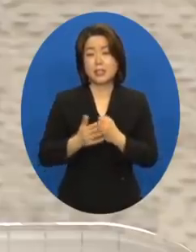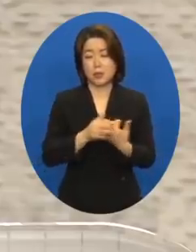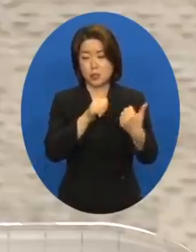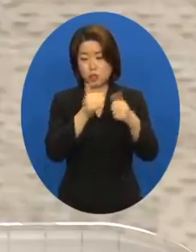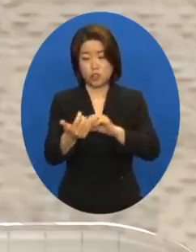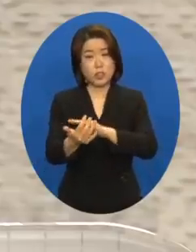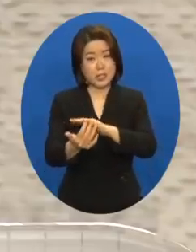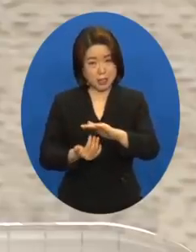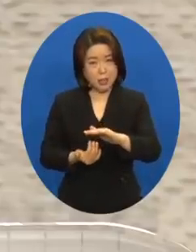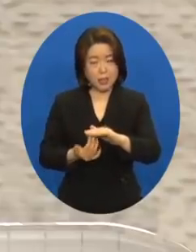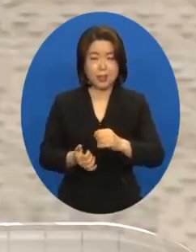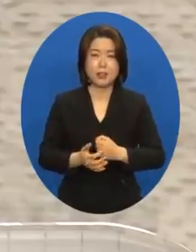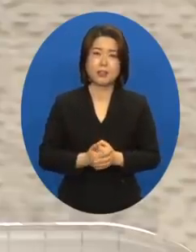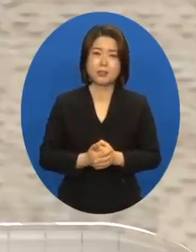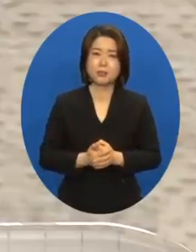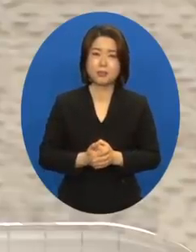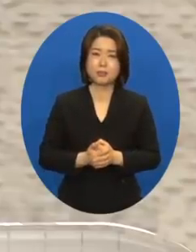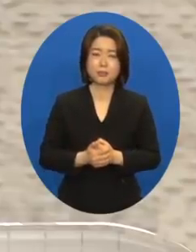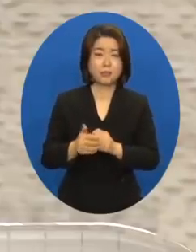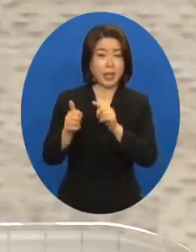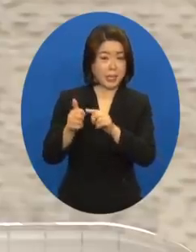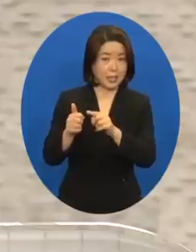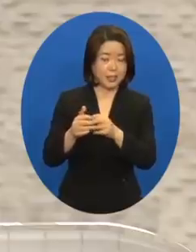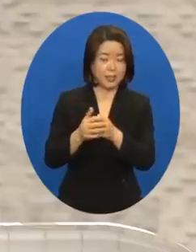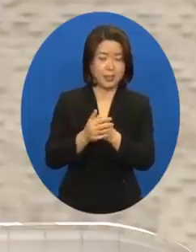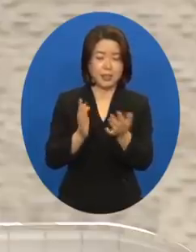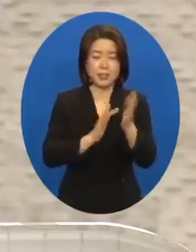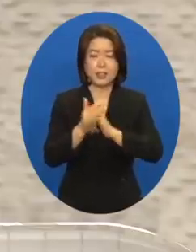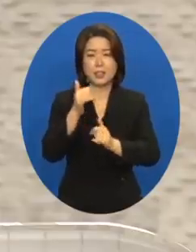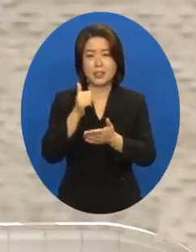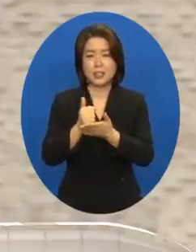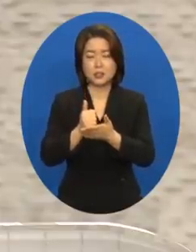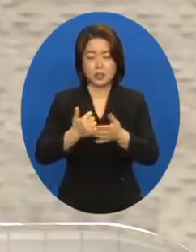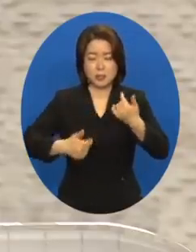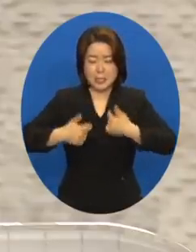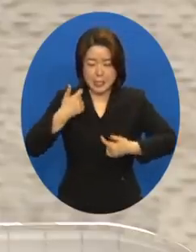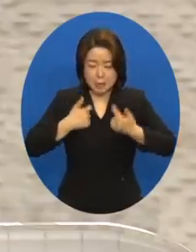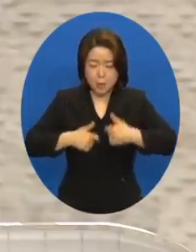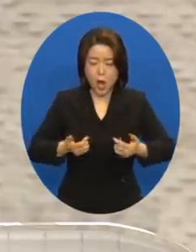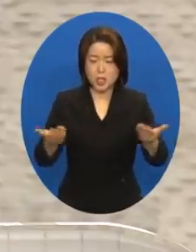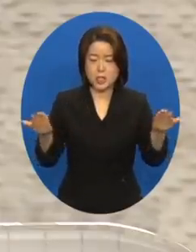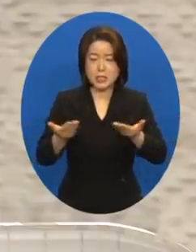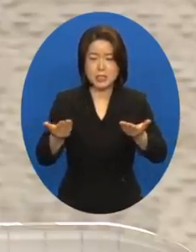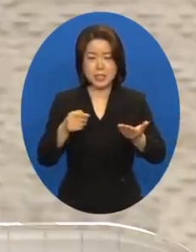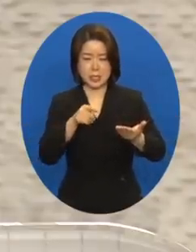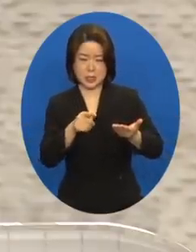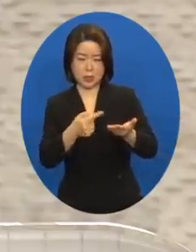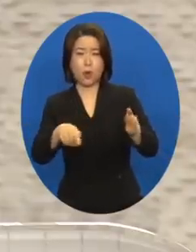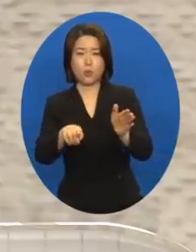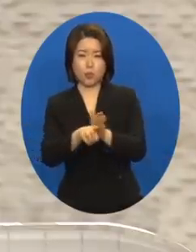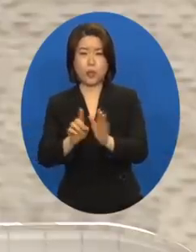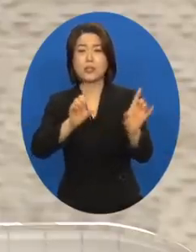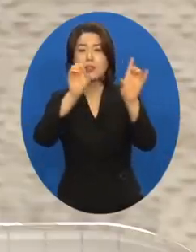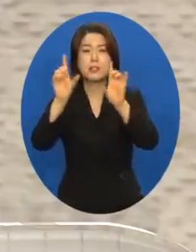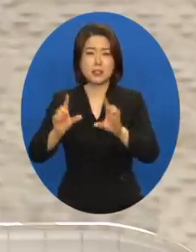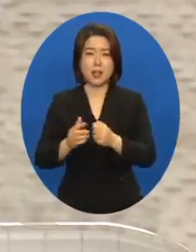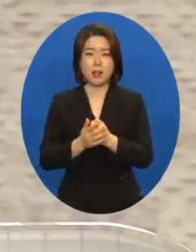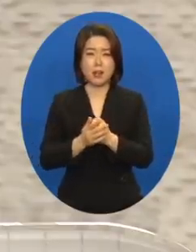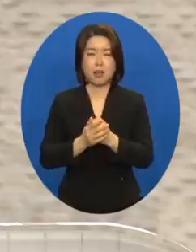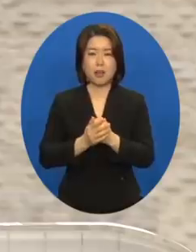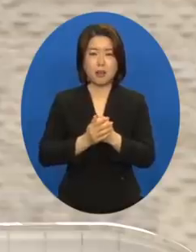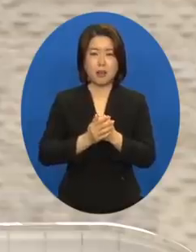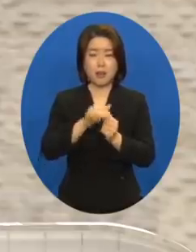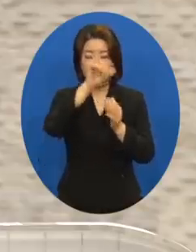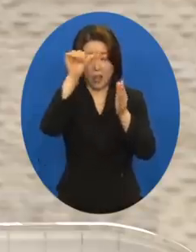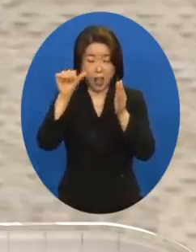애라도 그는 예수님께서 기뻐하실 일을 위해서 살았습니다 인생의 삶이